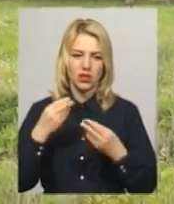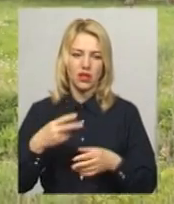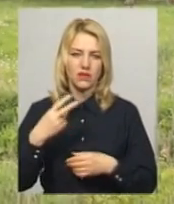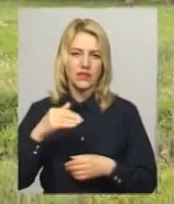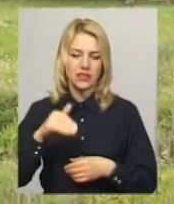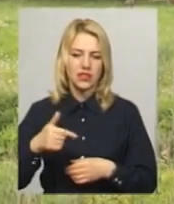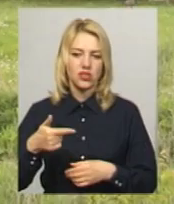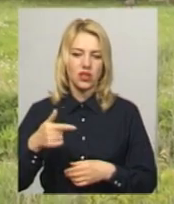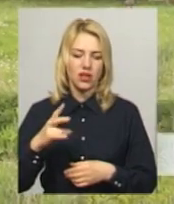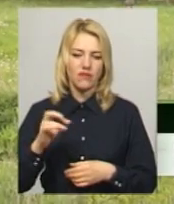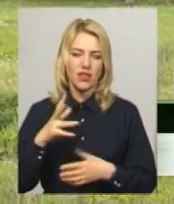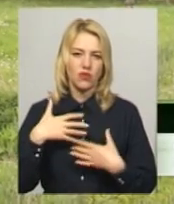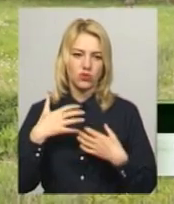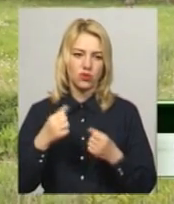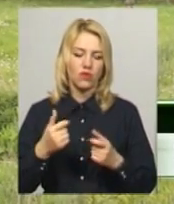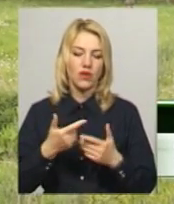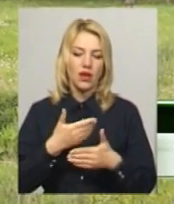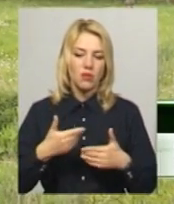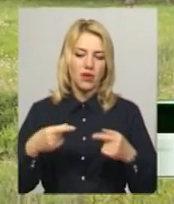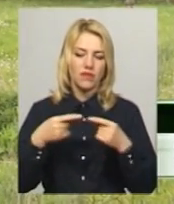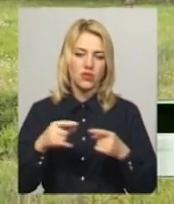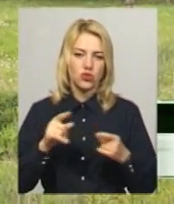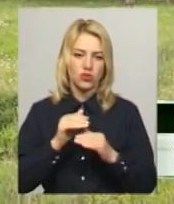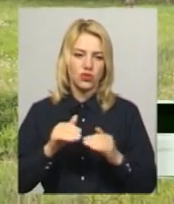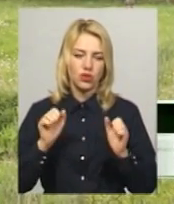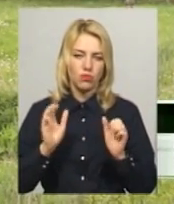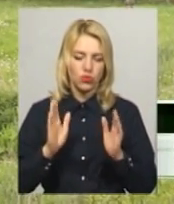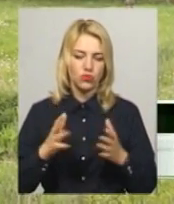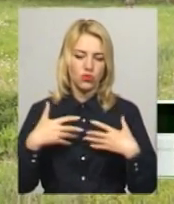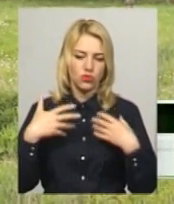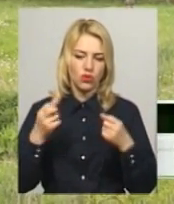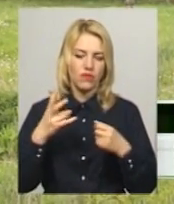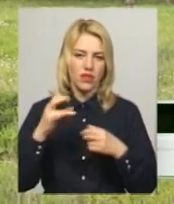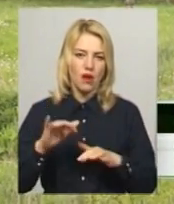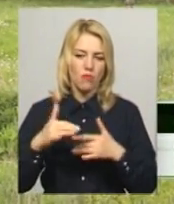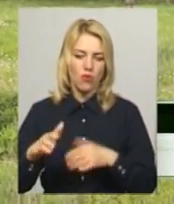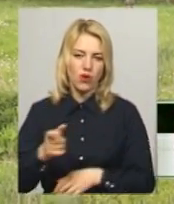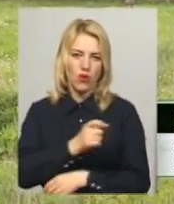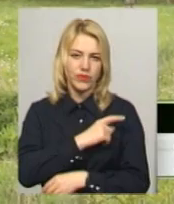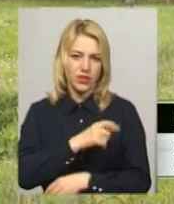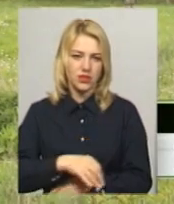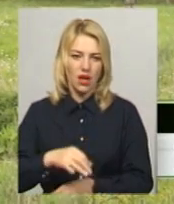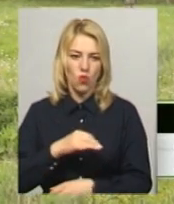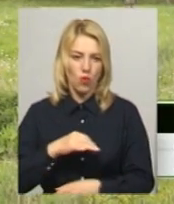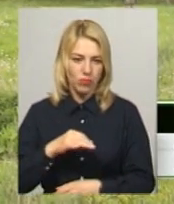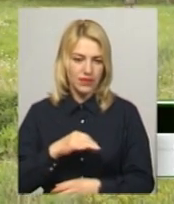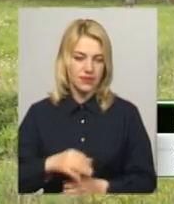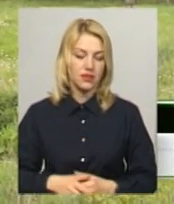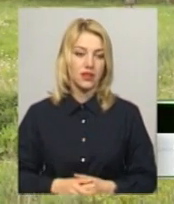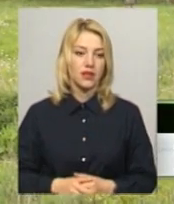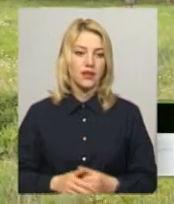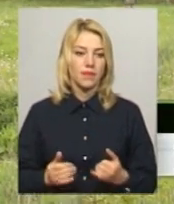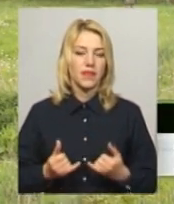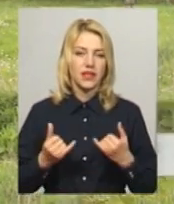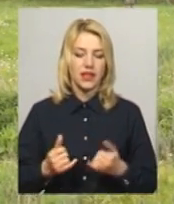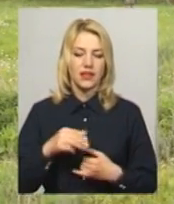оздоровлення. Ми визначилися, що будуть діти оздоровлюватися на морі Одеської області. І для